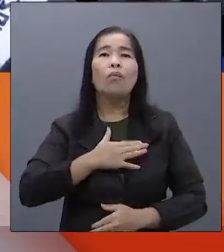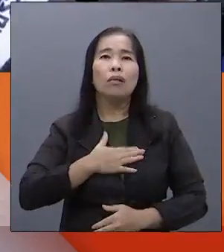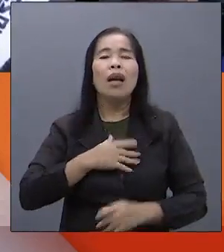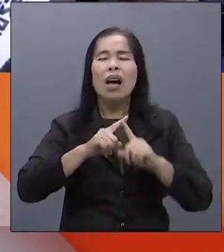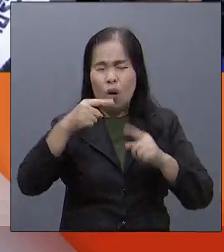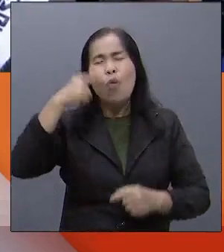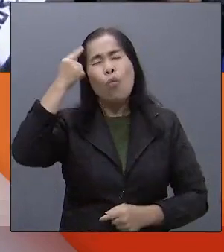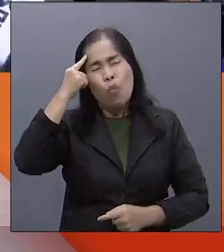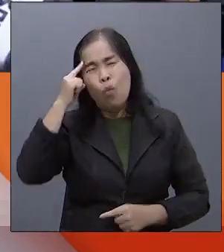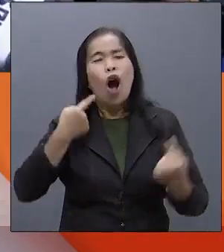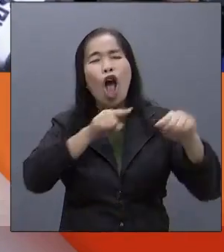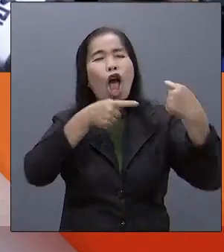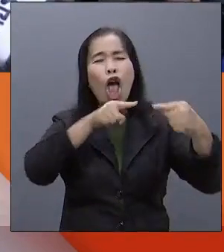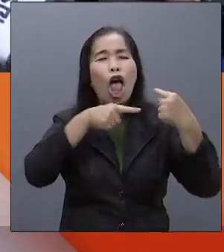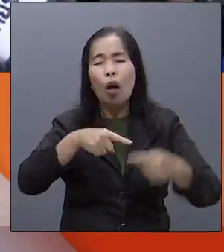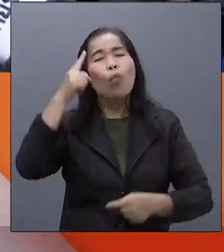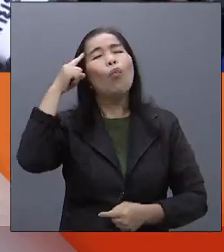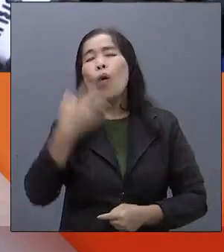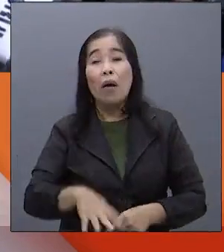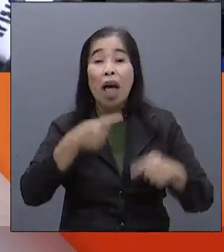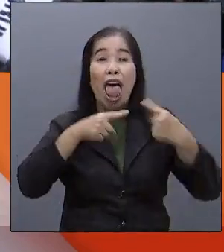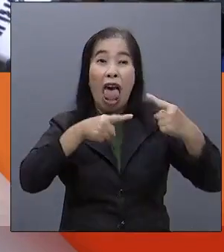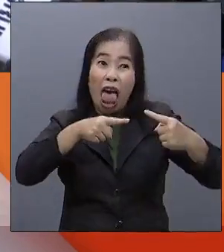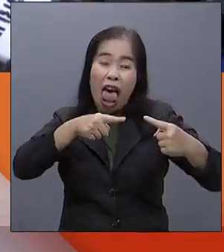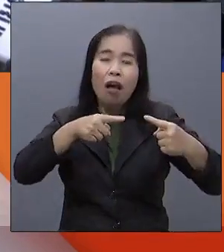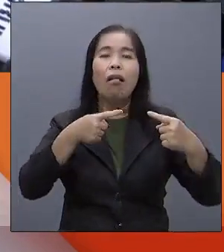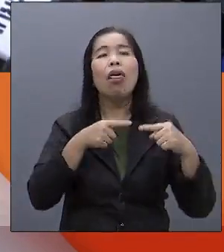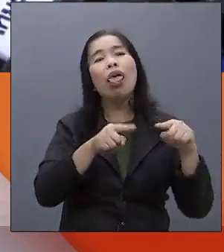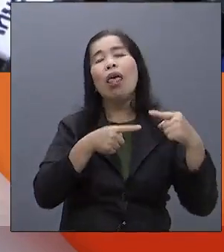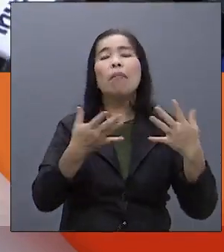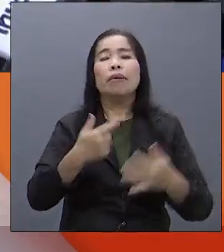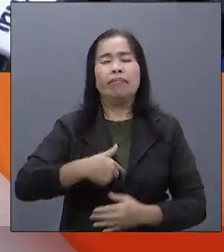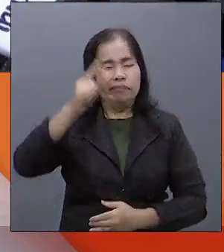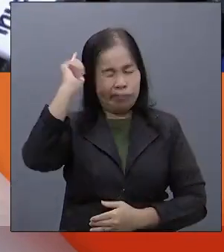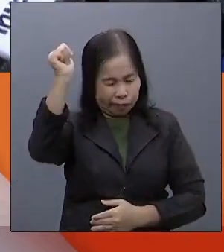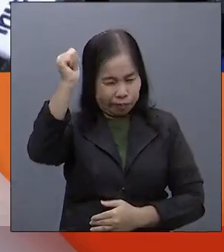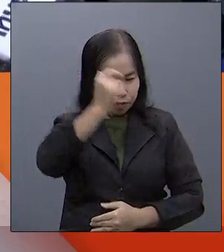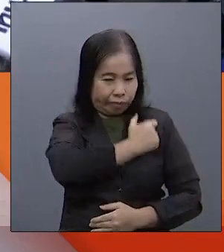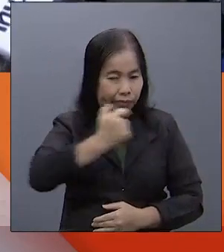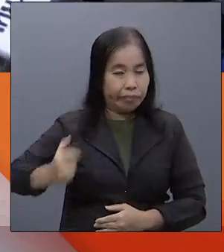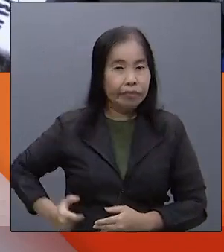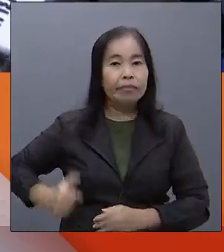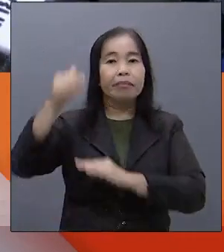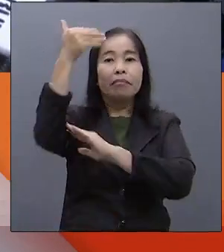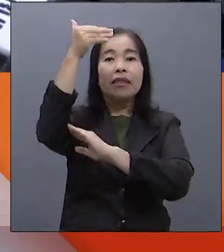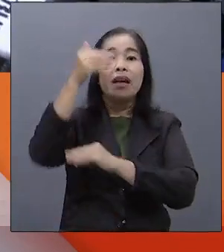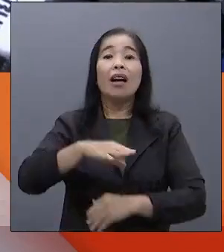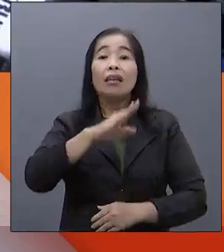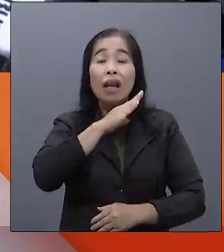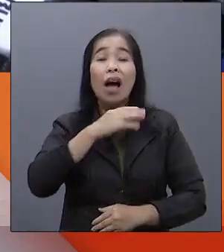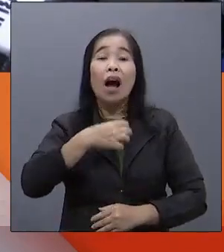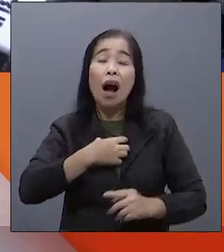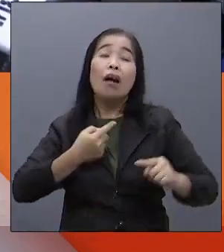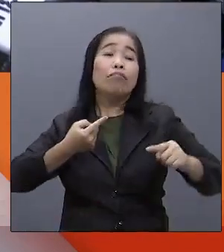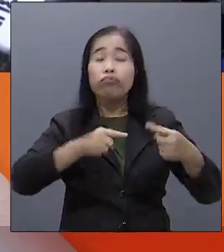งอยู่แล้วนะฮะจะมากหรือน้อยเนี่ยเรายึดเอาชาติศาสนาพระมหากษัตริย์เป็นหลักถ้าหากจะเกิดความขัดแย้ง